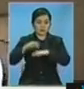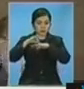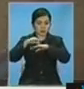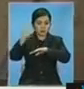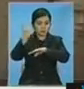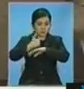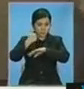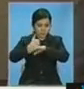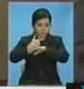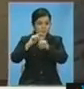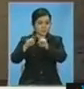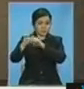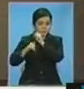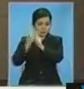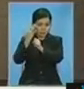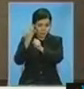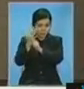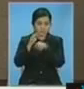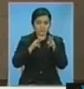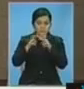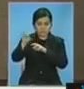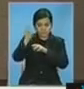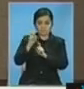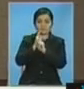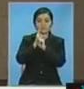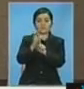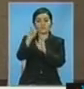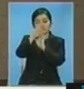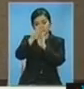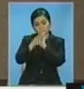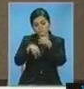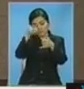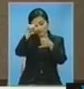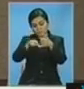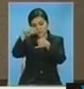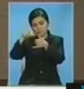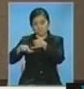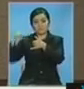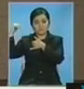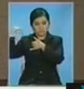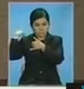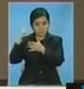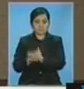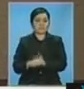ก็นี่คือสิ่งที่ดิฉันพิจารณาตามคุณสมบัติค่ะและขณะนั้นนะคะต้องกราบเรียนท่านสมาชิกว่าขณะ